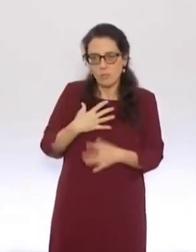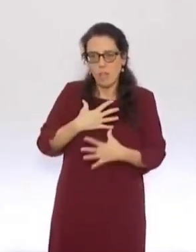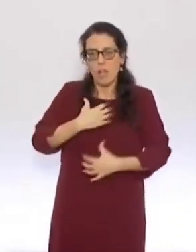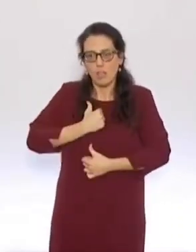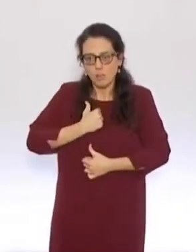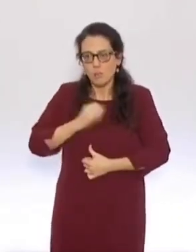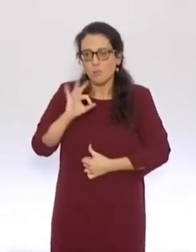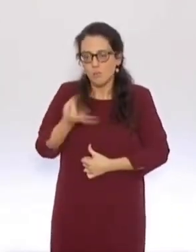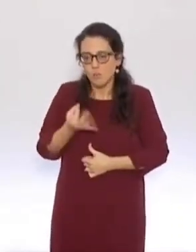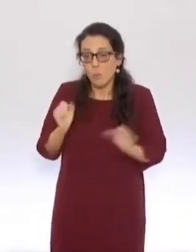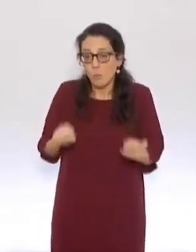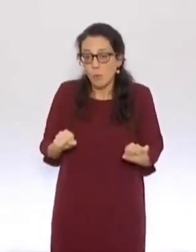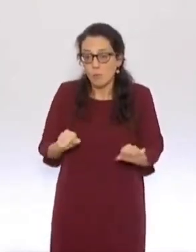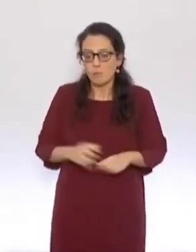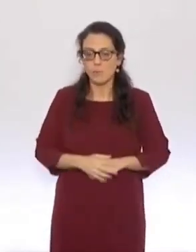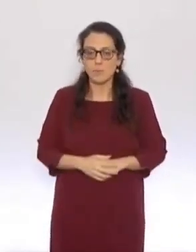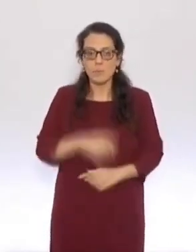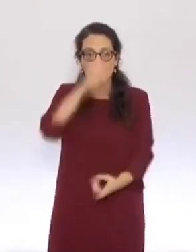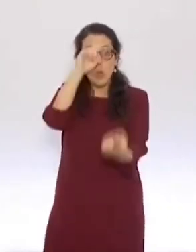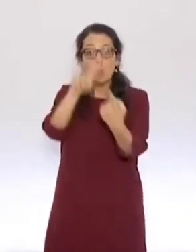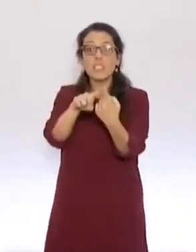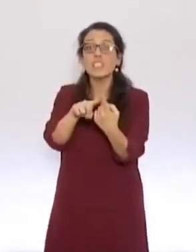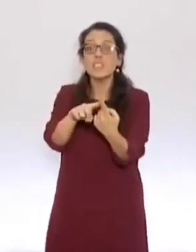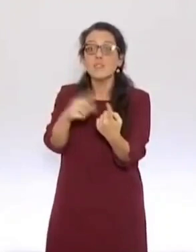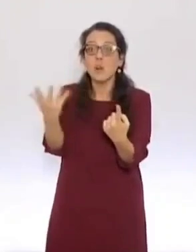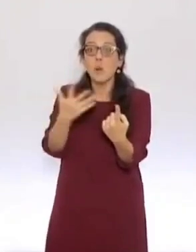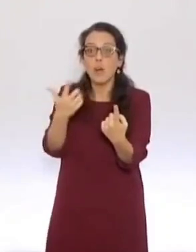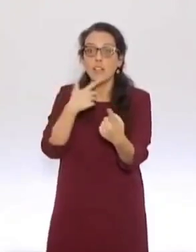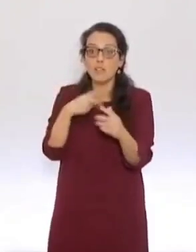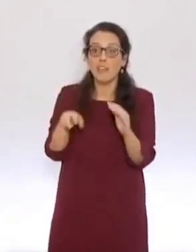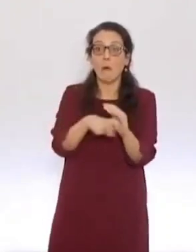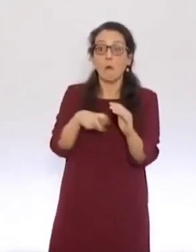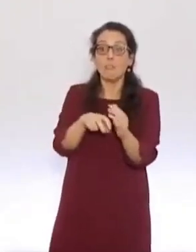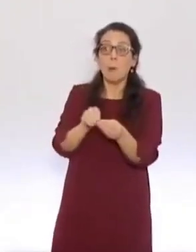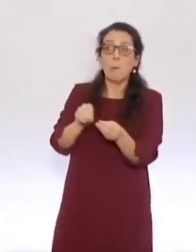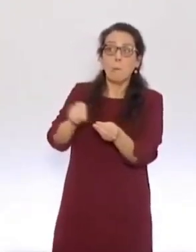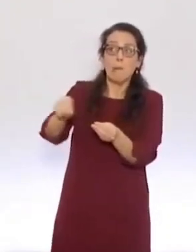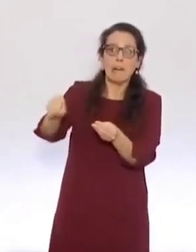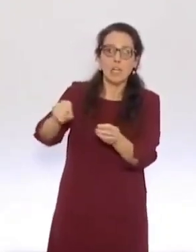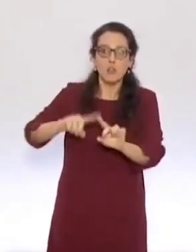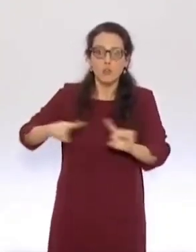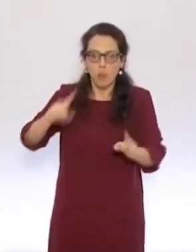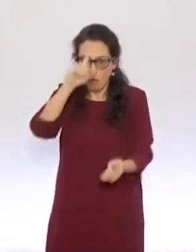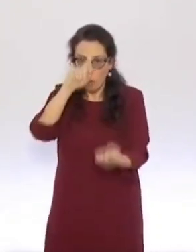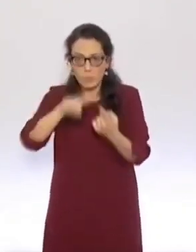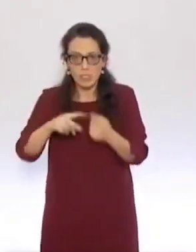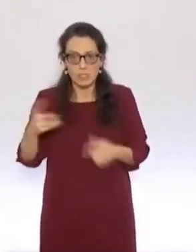que nous devons nous fixer ce n'est pas de retarder cette échéance c'est de tout mettre en œuvre pour l'éviter